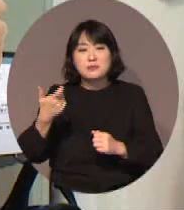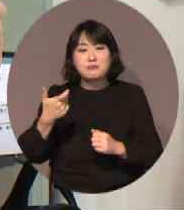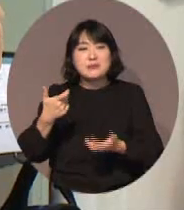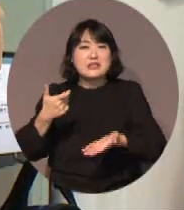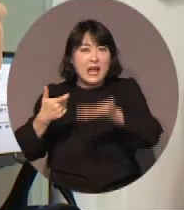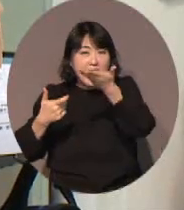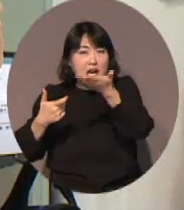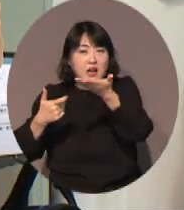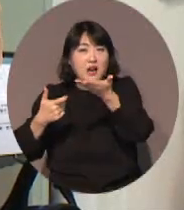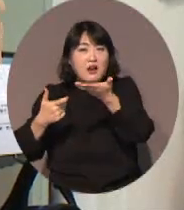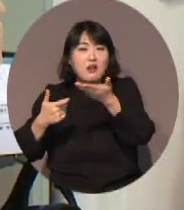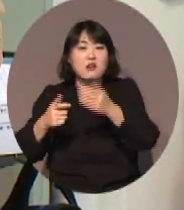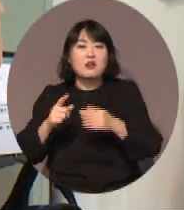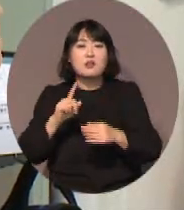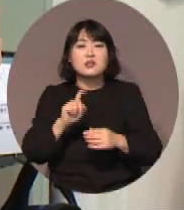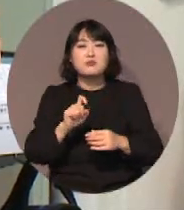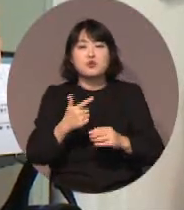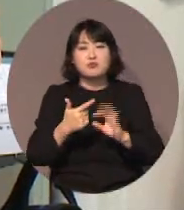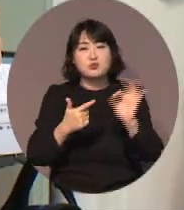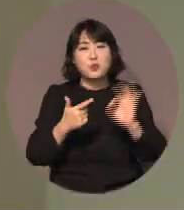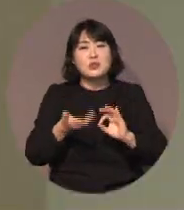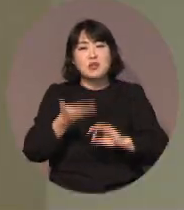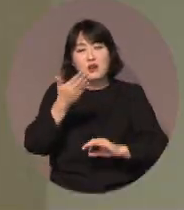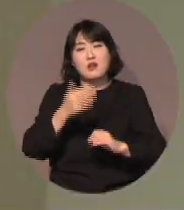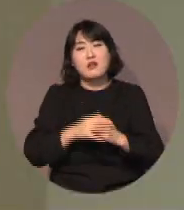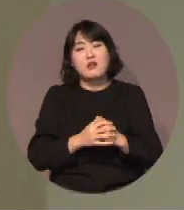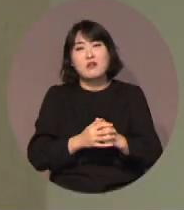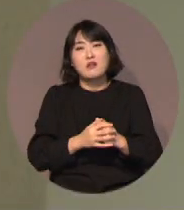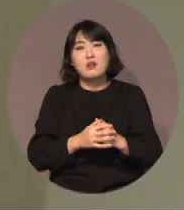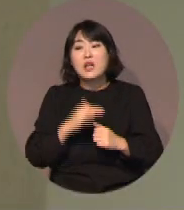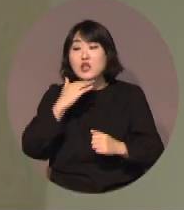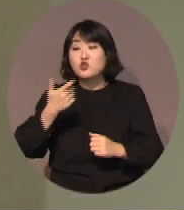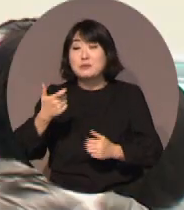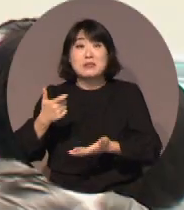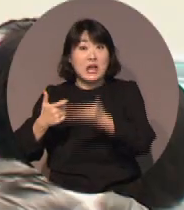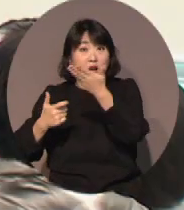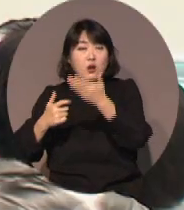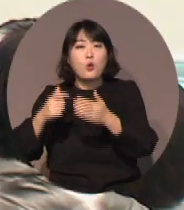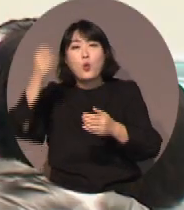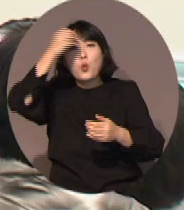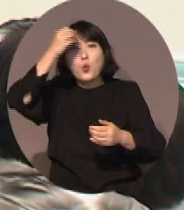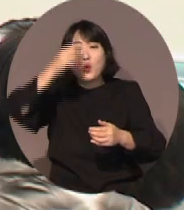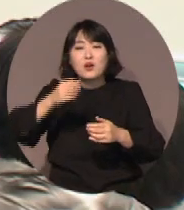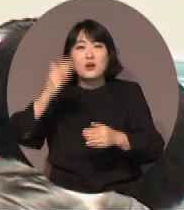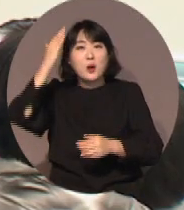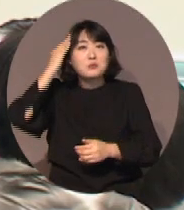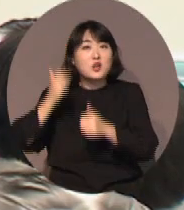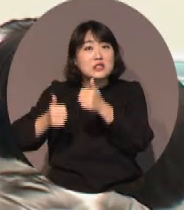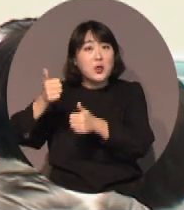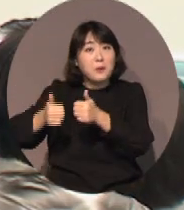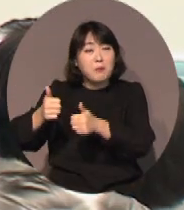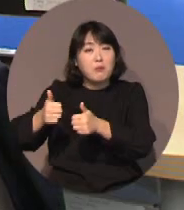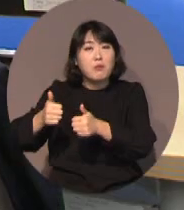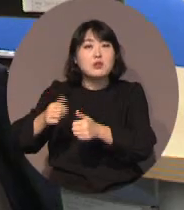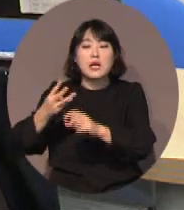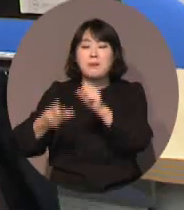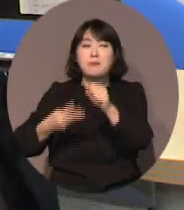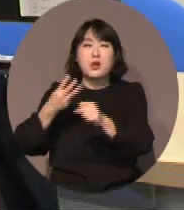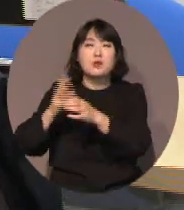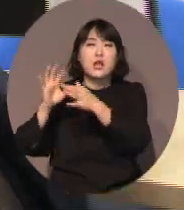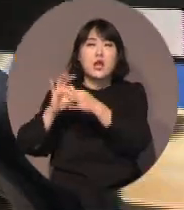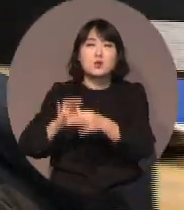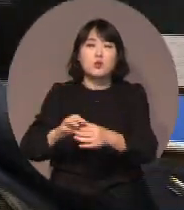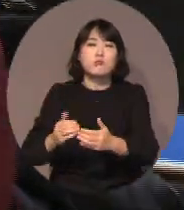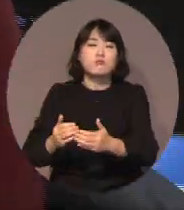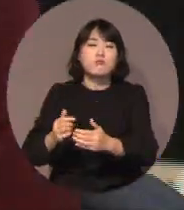인구의 16% 이상을 차지하고 있습니다. 60살 이상 노인들의 고졸 검정고시 응시율도 3년간 꾸준히